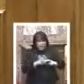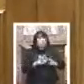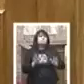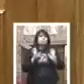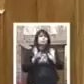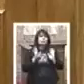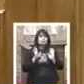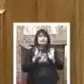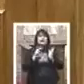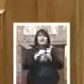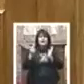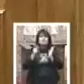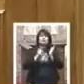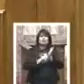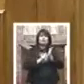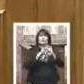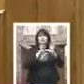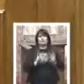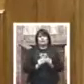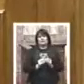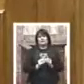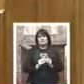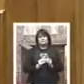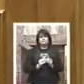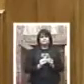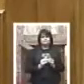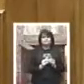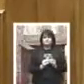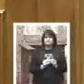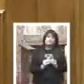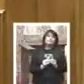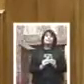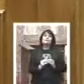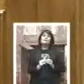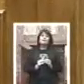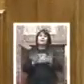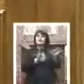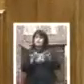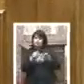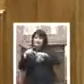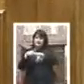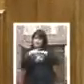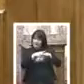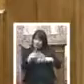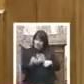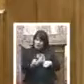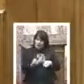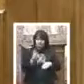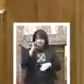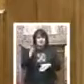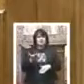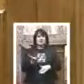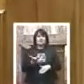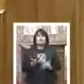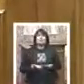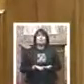θεσμικό πλαίσιο για την αποδοτική αξιοποίηση της κινητής και ακίνητης περιουσίας των ταμείων. Δεν καταλαβαίνω λοιπόν πώς